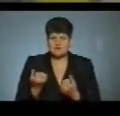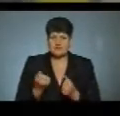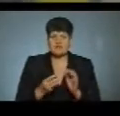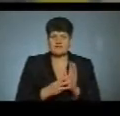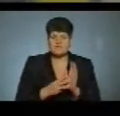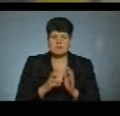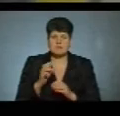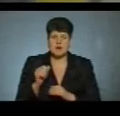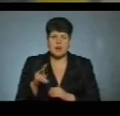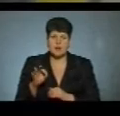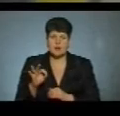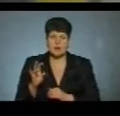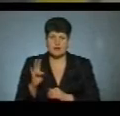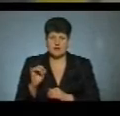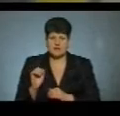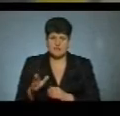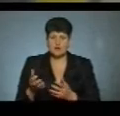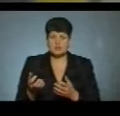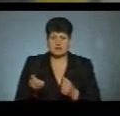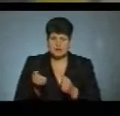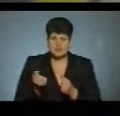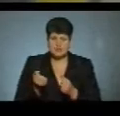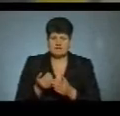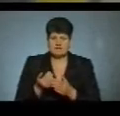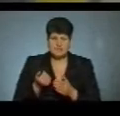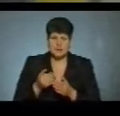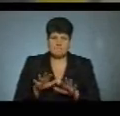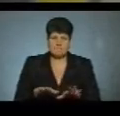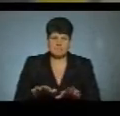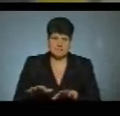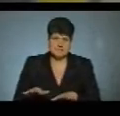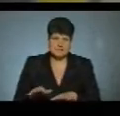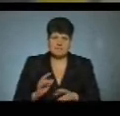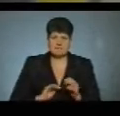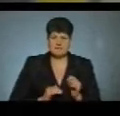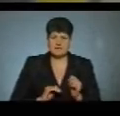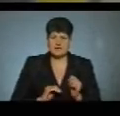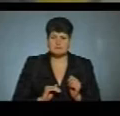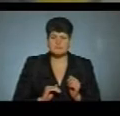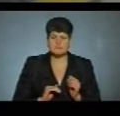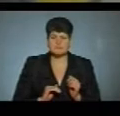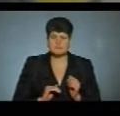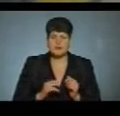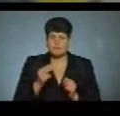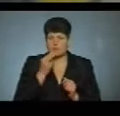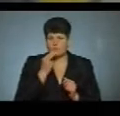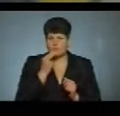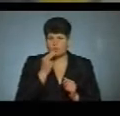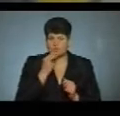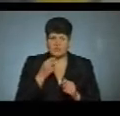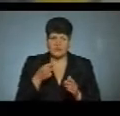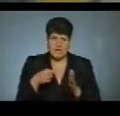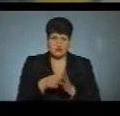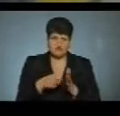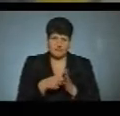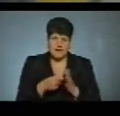балонів, а також отримали від місцевих підприємців продукти харчування